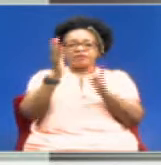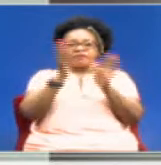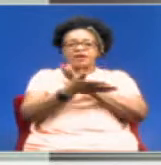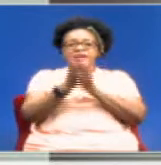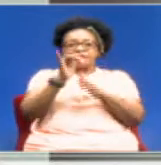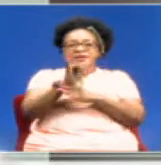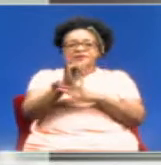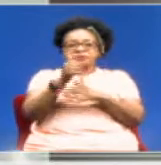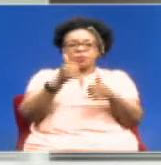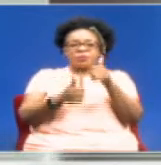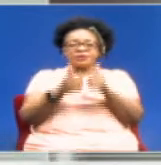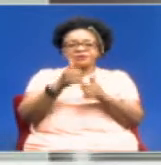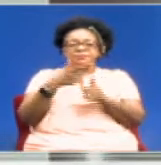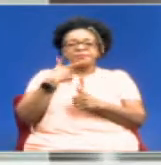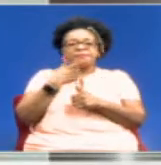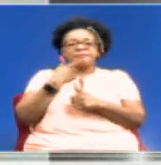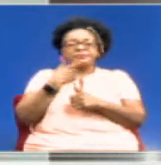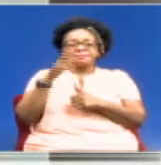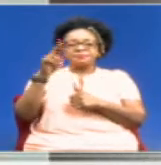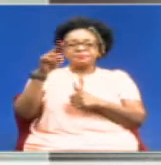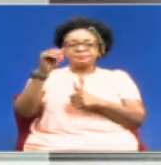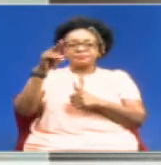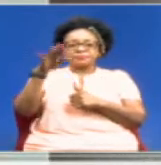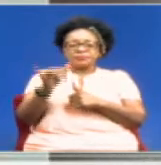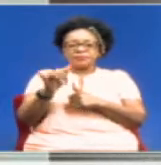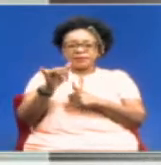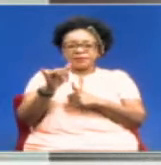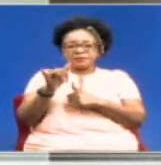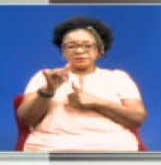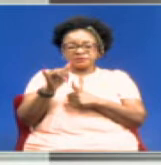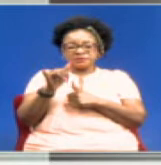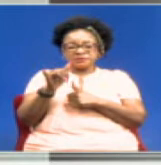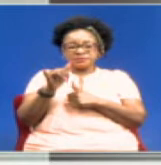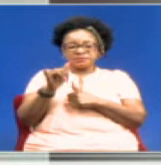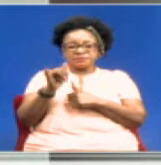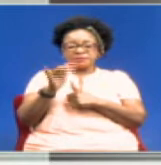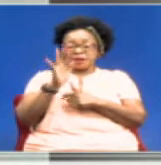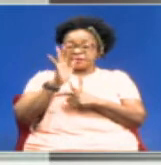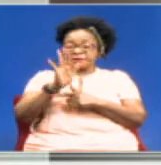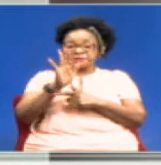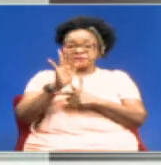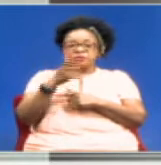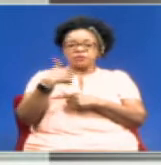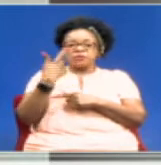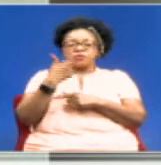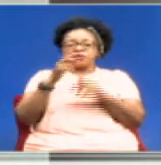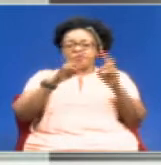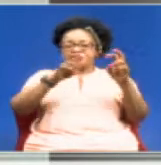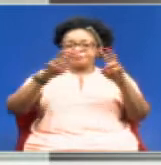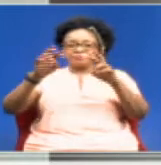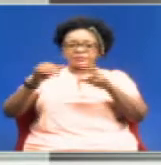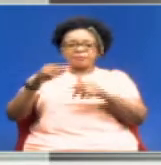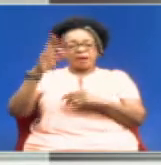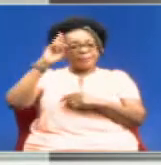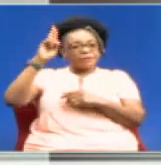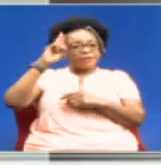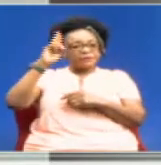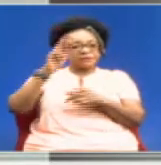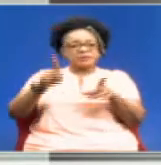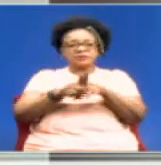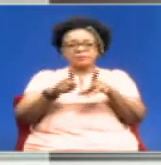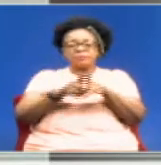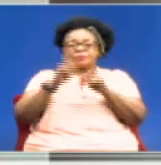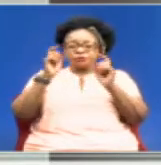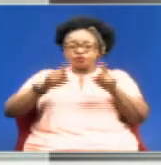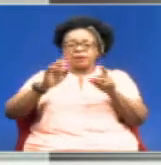picha inayosemekana kuwa ni ya Nancy Indoveria Kigunzu, mshukiwa anayesakwa na polisi na aliyefaa kukamatwa